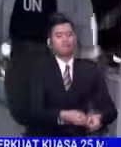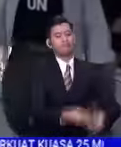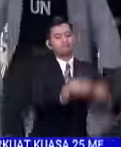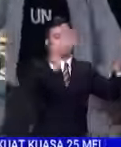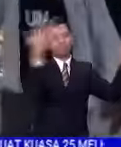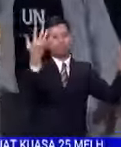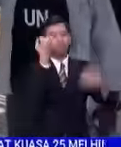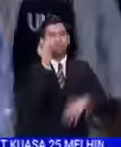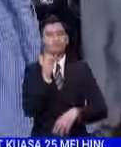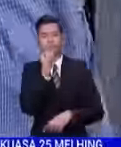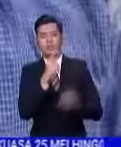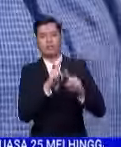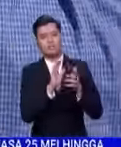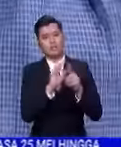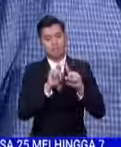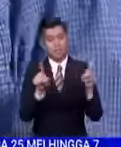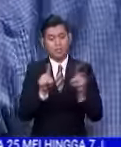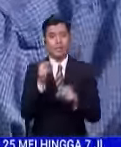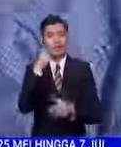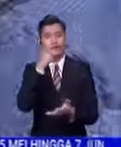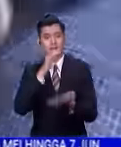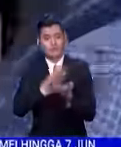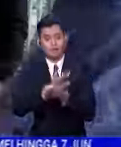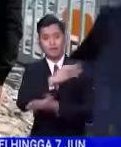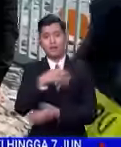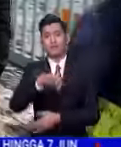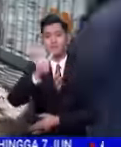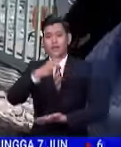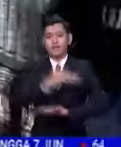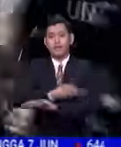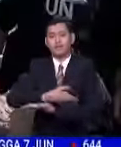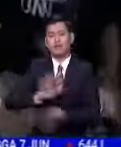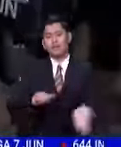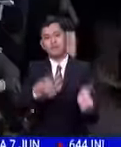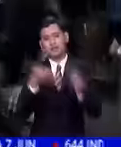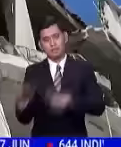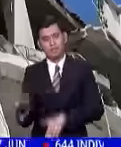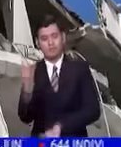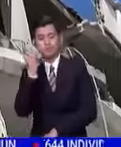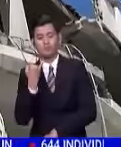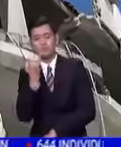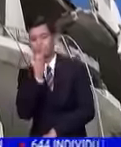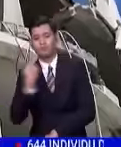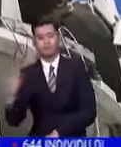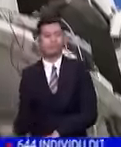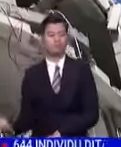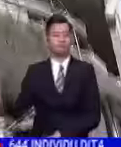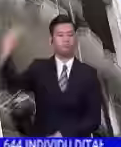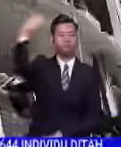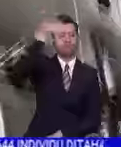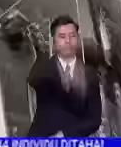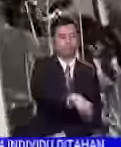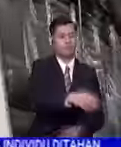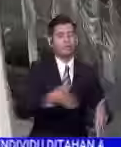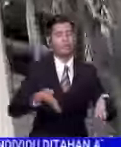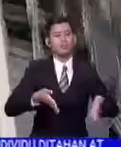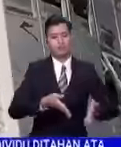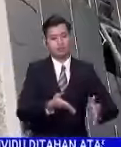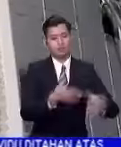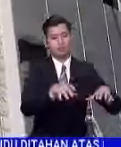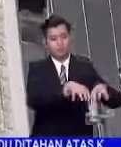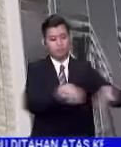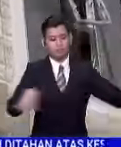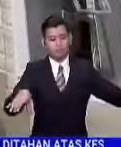Namun, isteri bersama 4 lagi anaknya maut. Israel melancarkan serangan ke atas sistem terowong Hamas sehingga menyebabkan